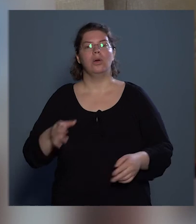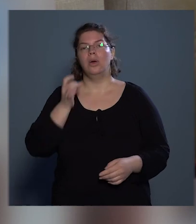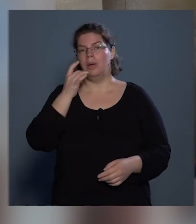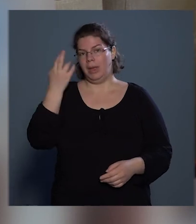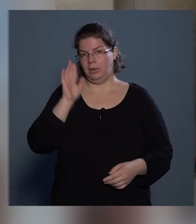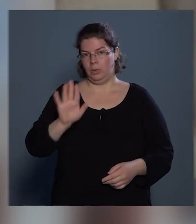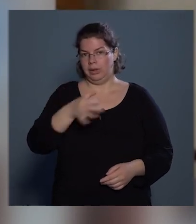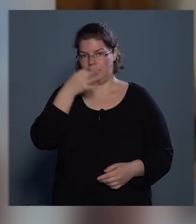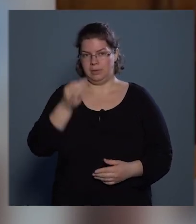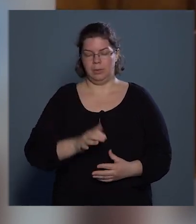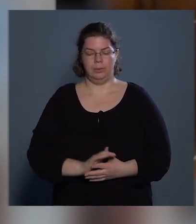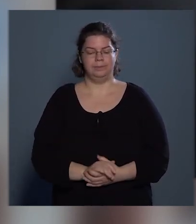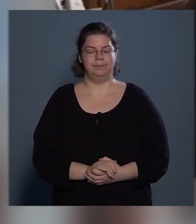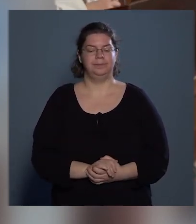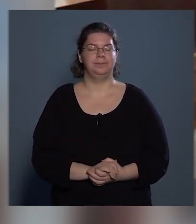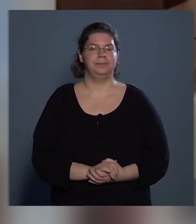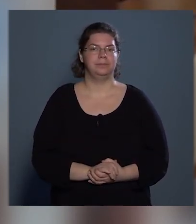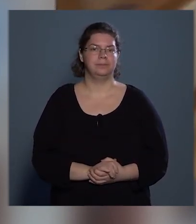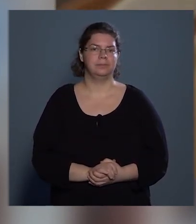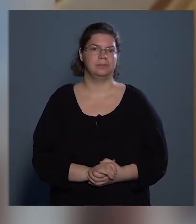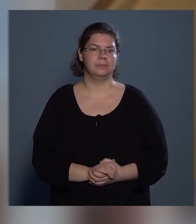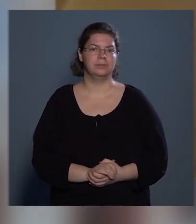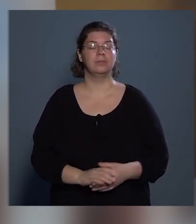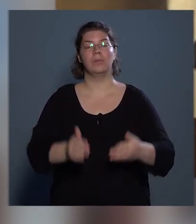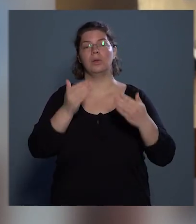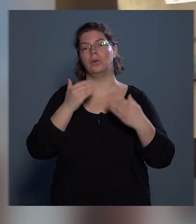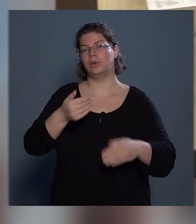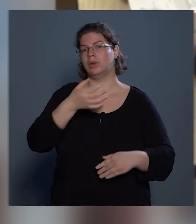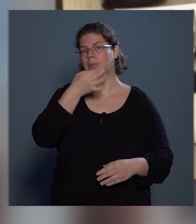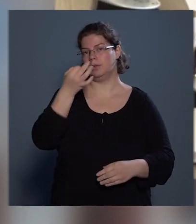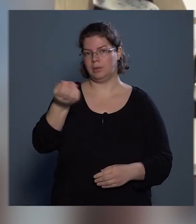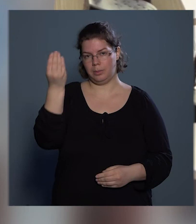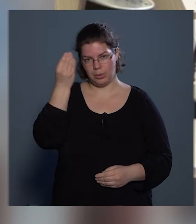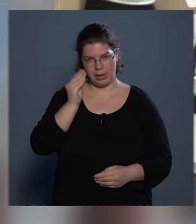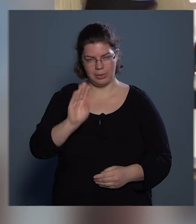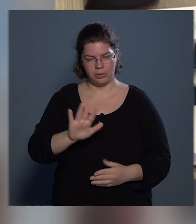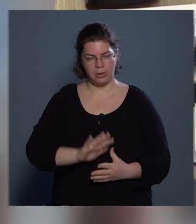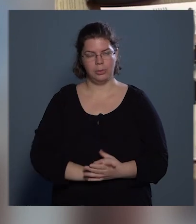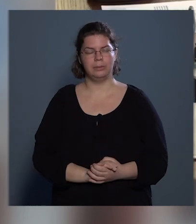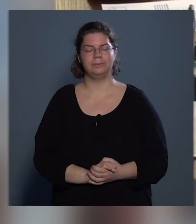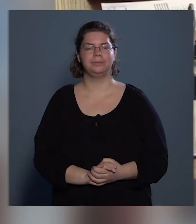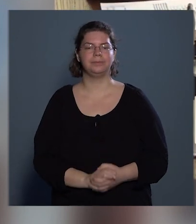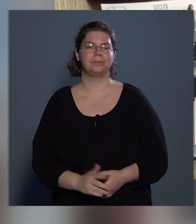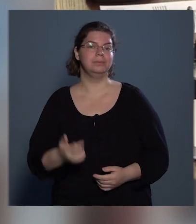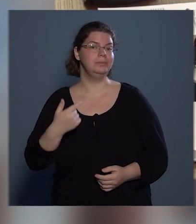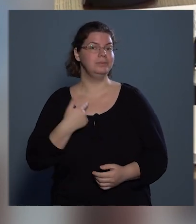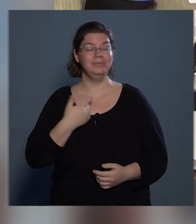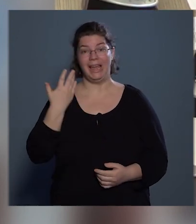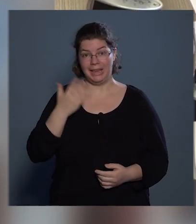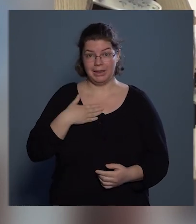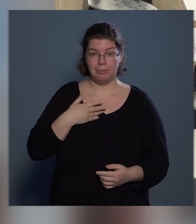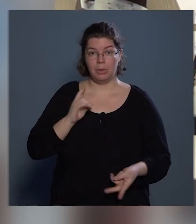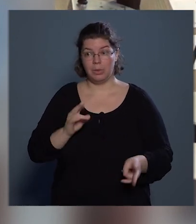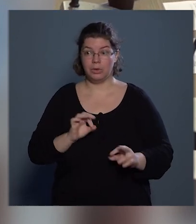Köszönöm a szót, polgármester úr. Hát én nem tudom, hogy jó-e